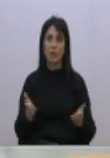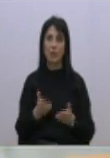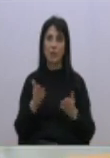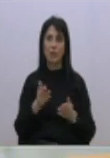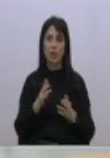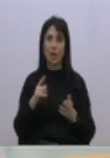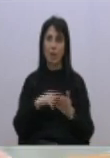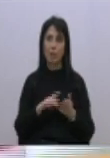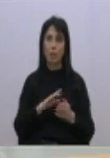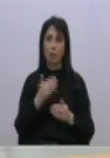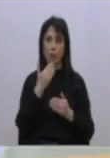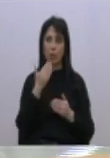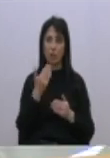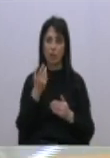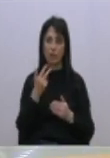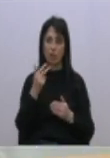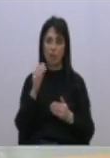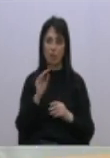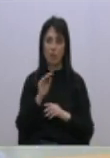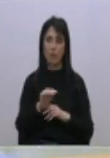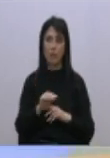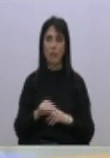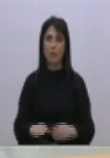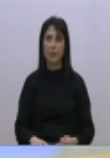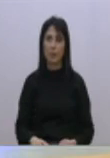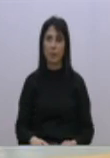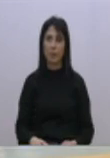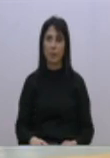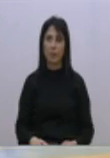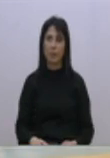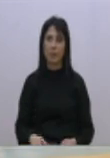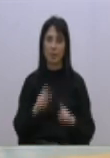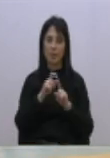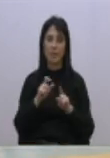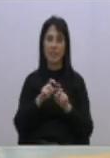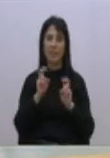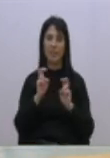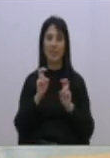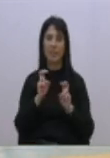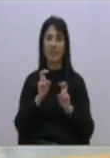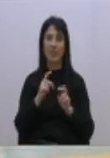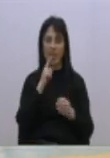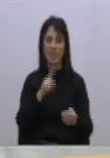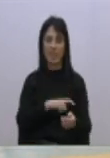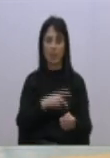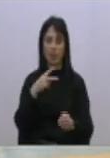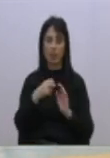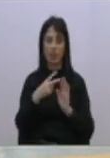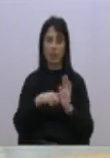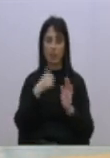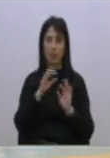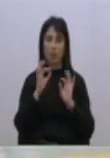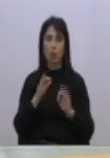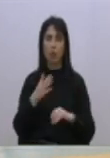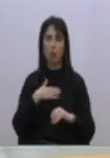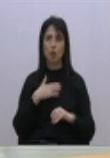არ მოხდეს, და ბოლოს თუ შეიძლება 30 წამი ბატონო შალვარო და მიმატოთ, ტყვიის შემცველობა სისხლში 2017 წელს სწორედ